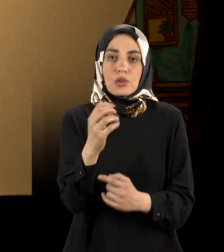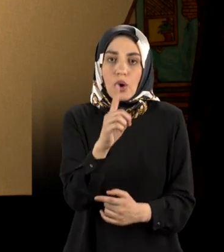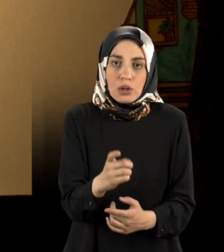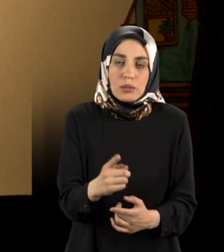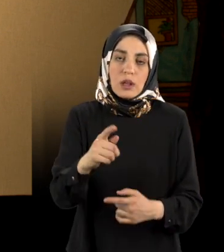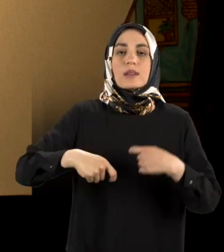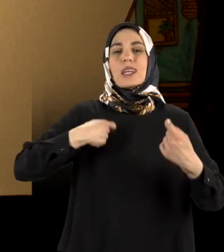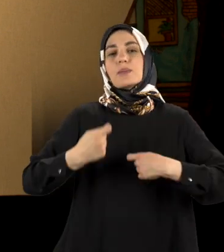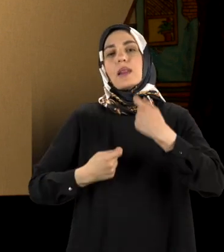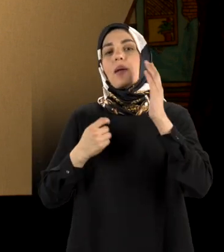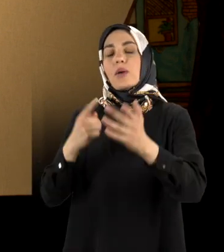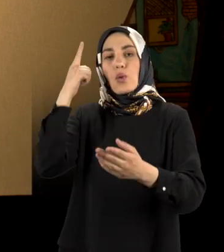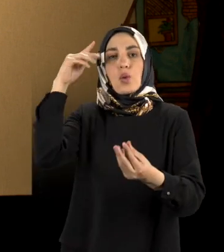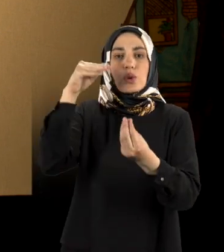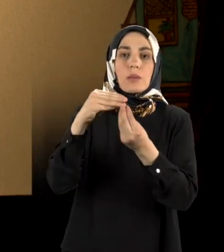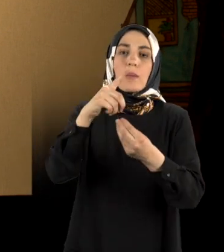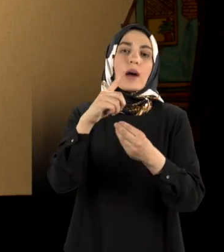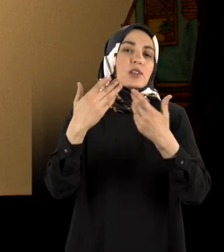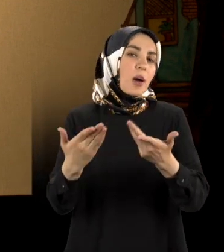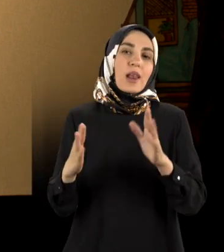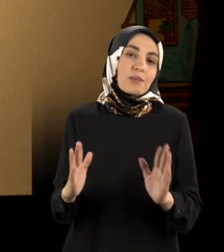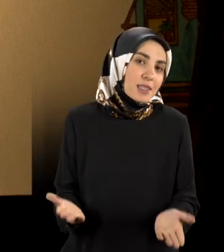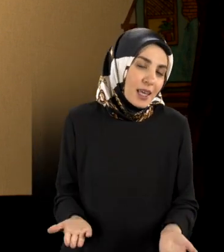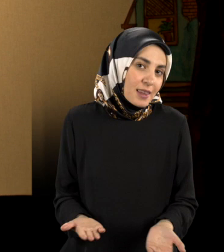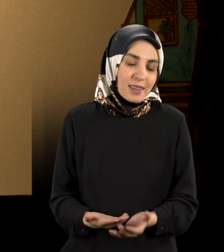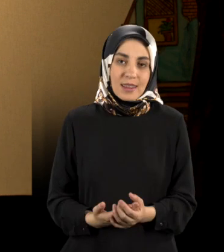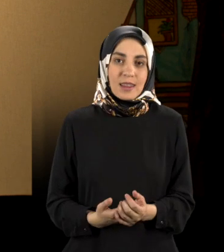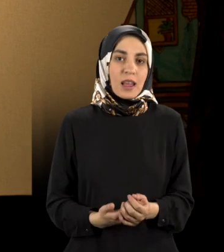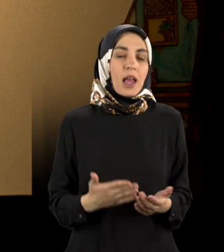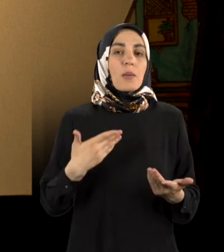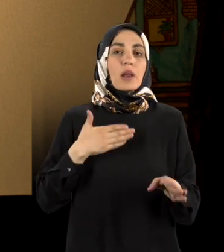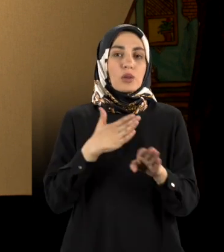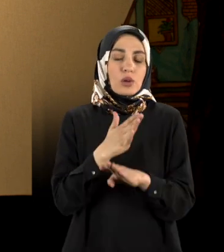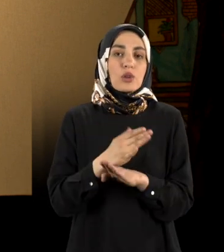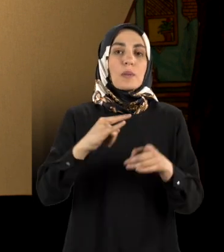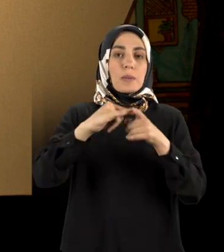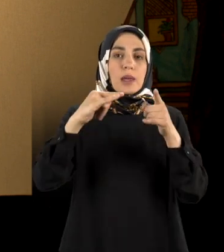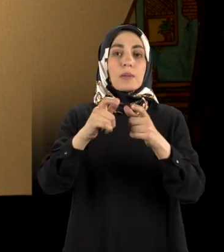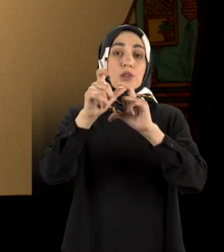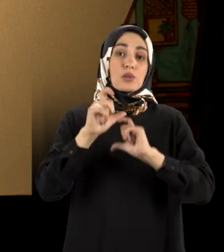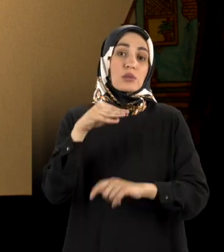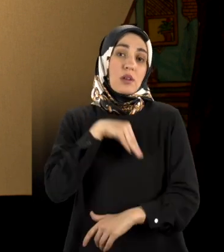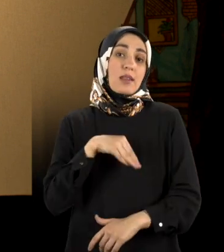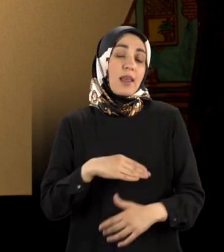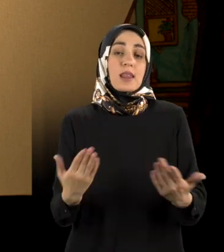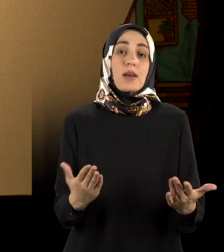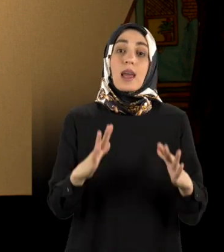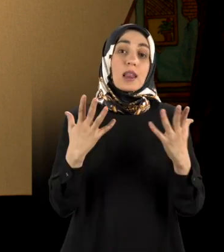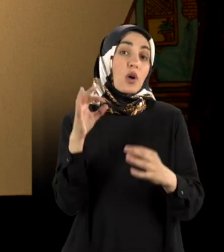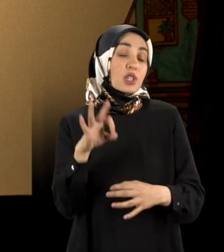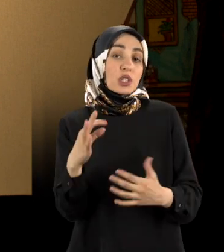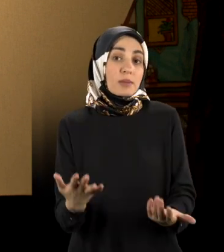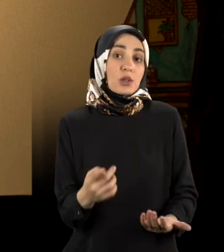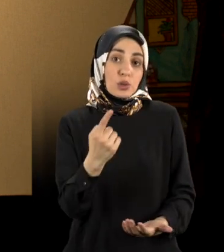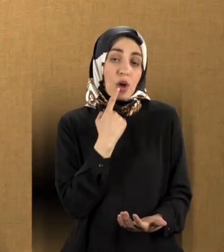böyle bilmece olur mu Sen öldürdün başla kabul etmeseydin haklısın ama bana doğru dürüst bir bilmece soracaksın